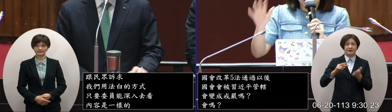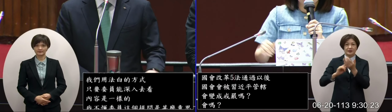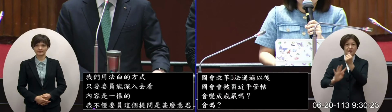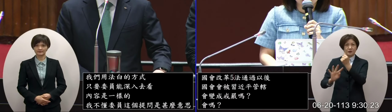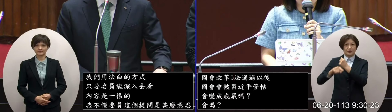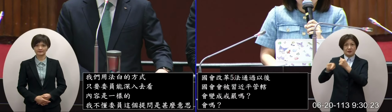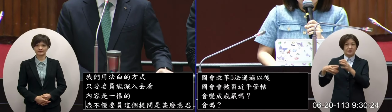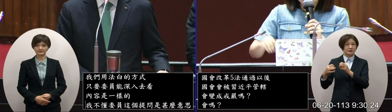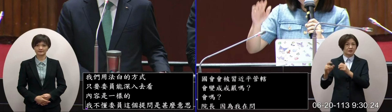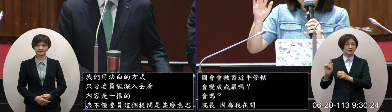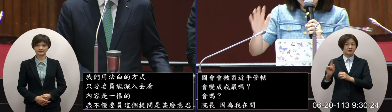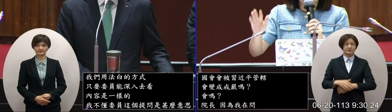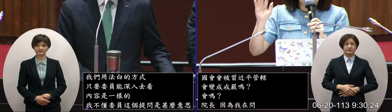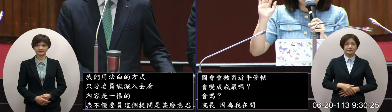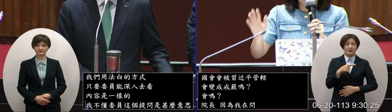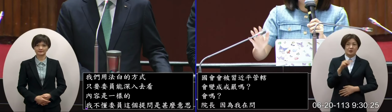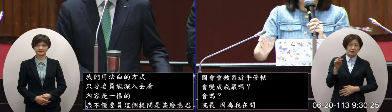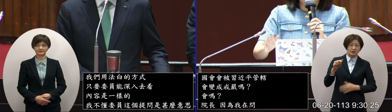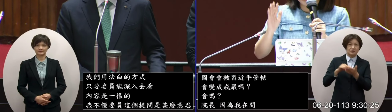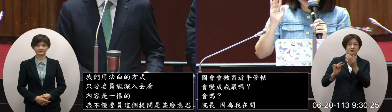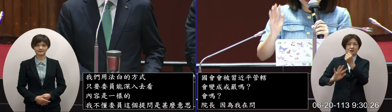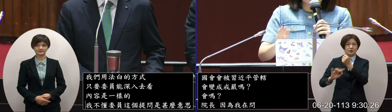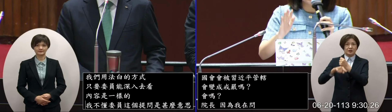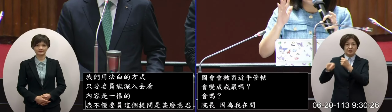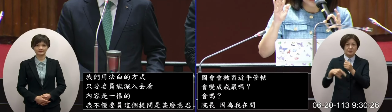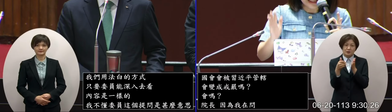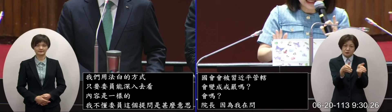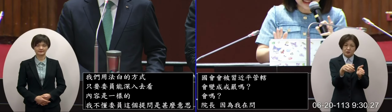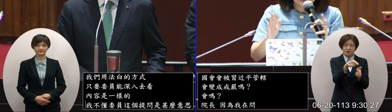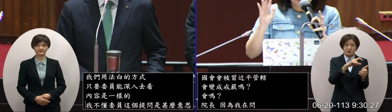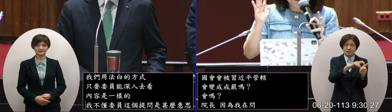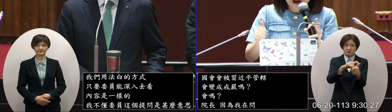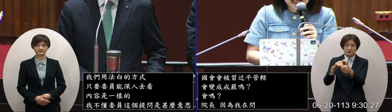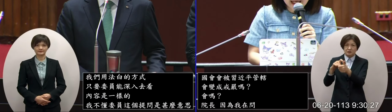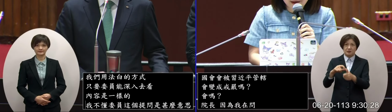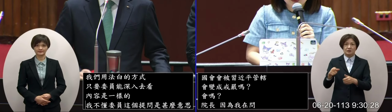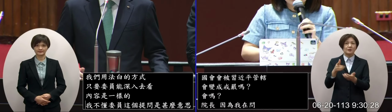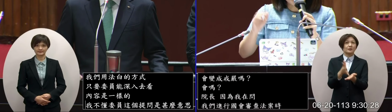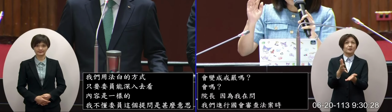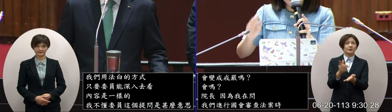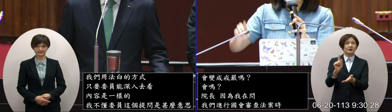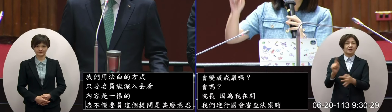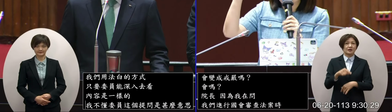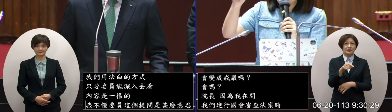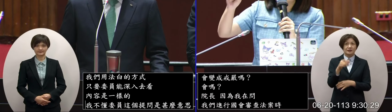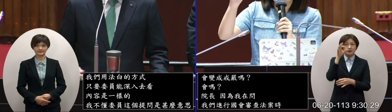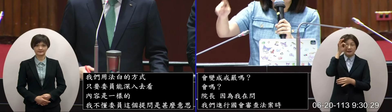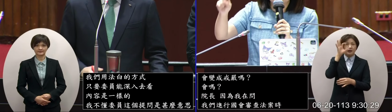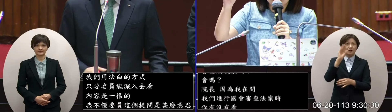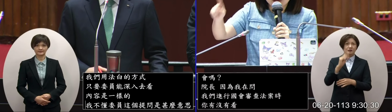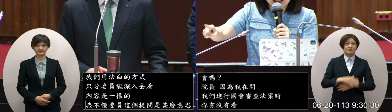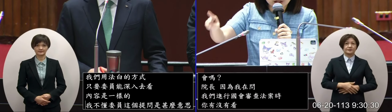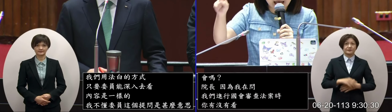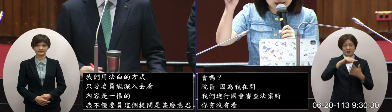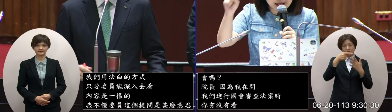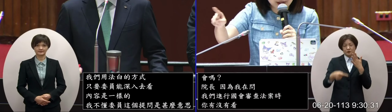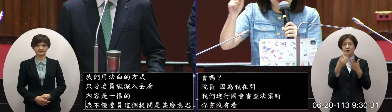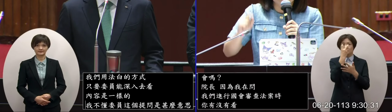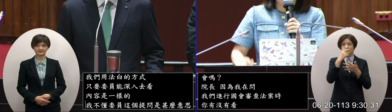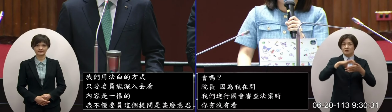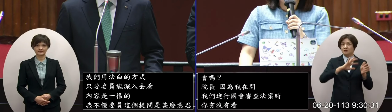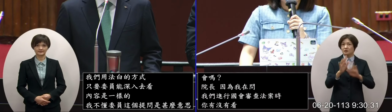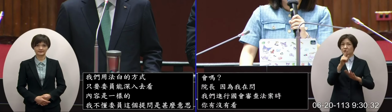委员在讨论什么？你有没有看我们的立法委员针对这些议题的发言？你有没有看所谓的逐条审查